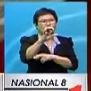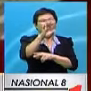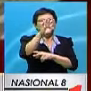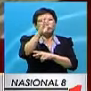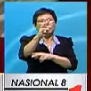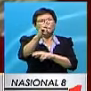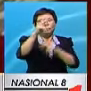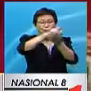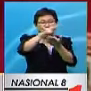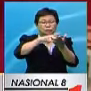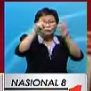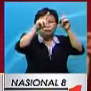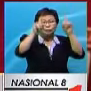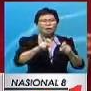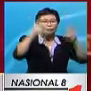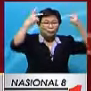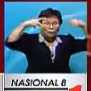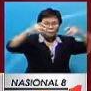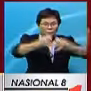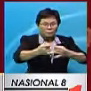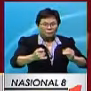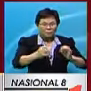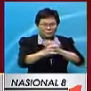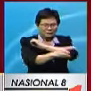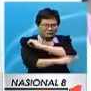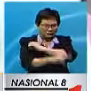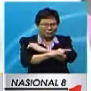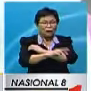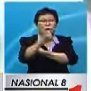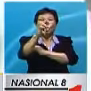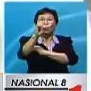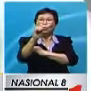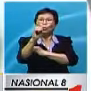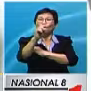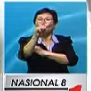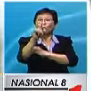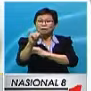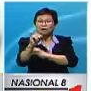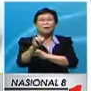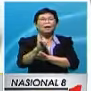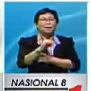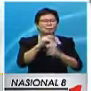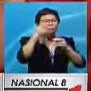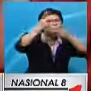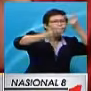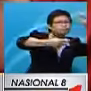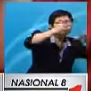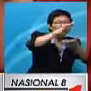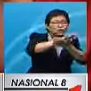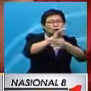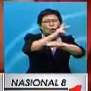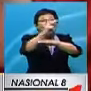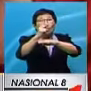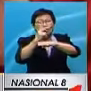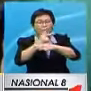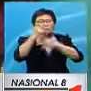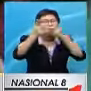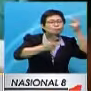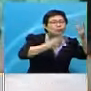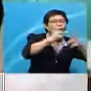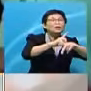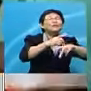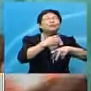peperiksaan. Pengarah Jabatan Pendidikan Negeri Rozi Putih Ismail meninjau peperiksaan di Sekolah Kebangsaan Jelapang Taman Meru